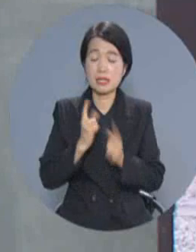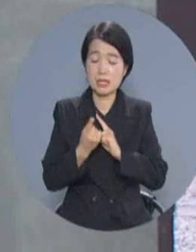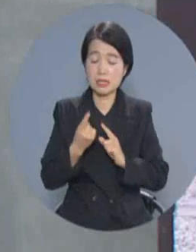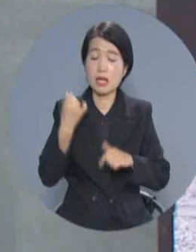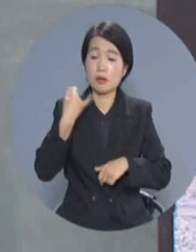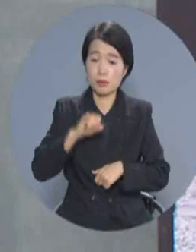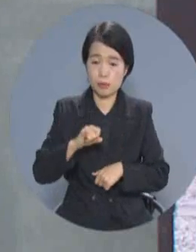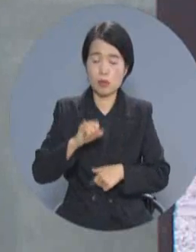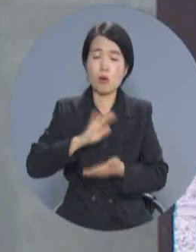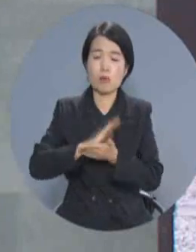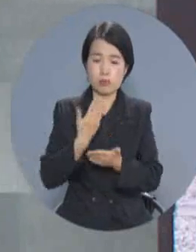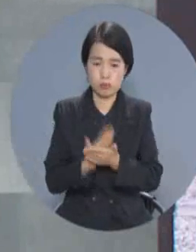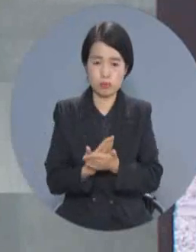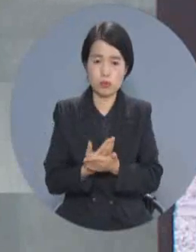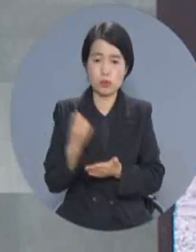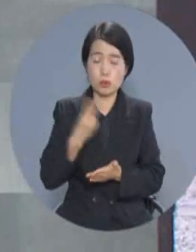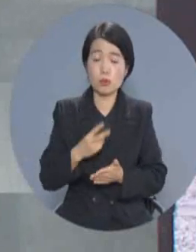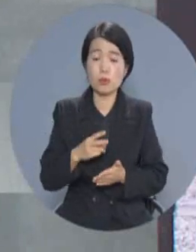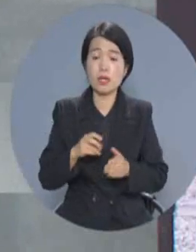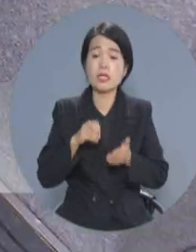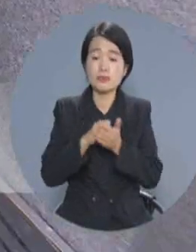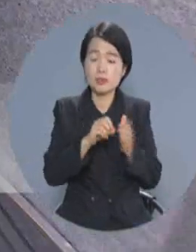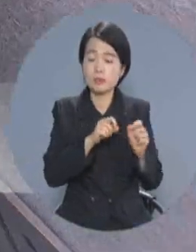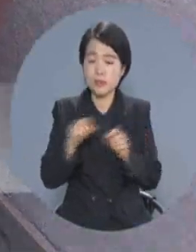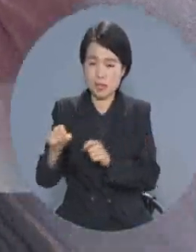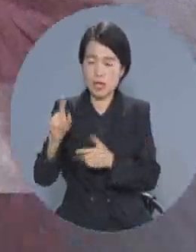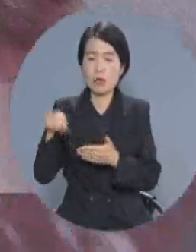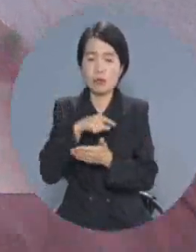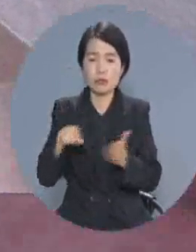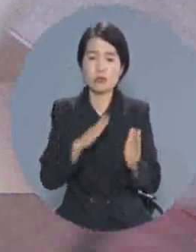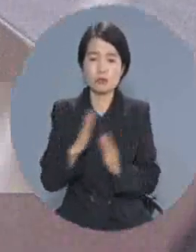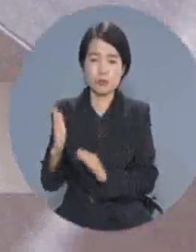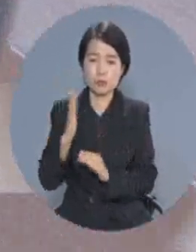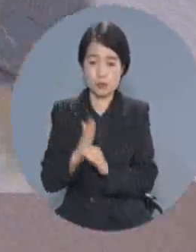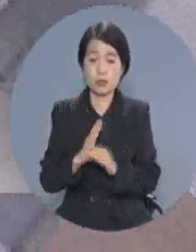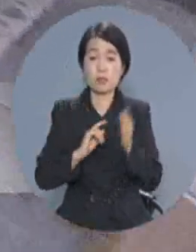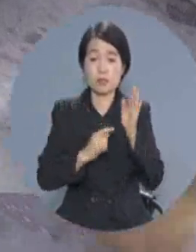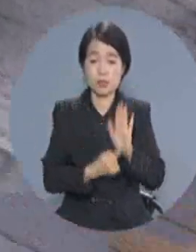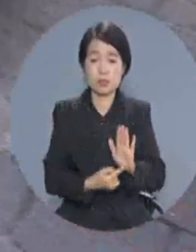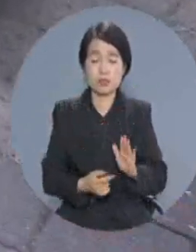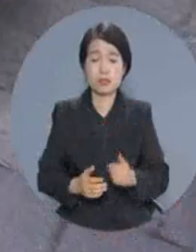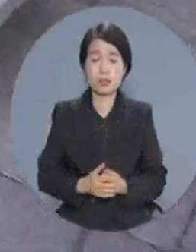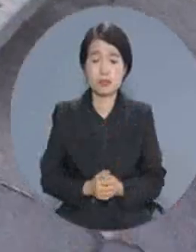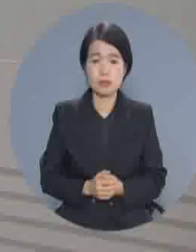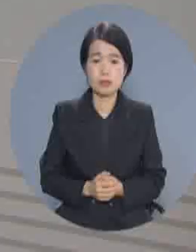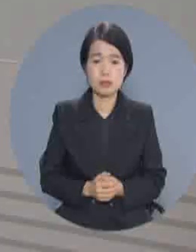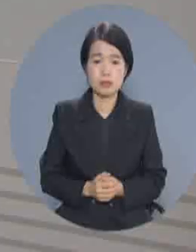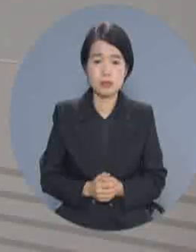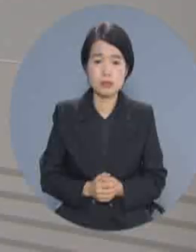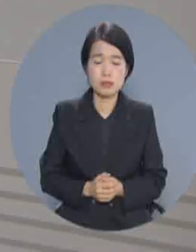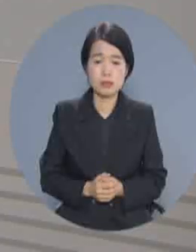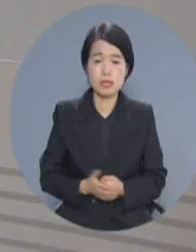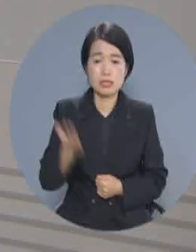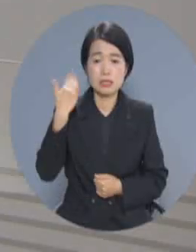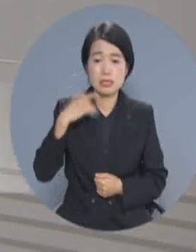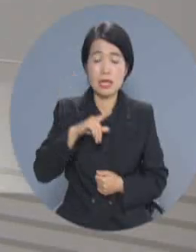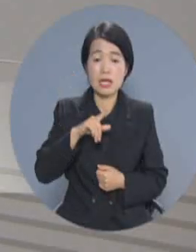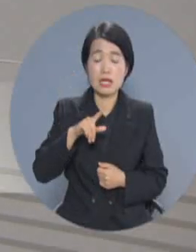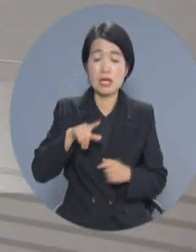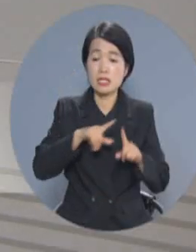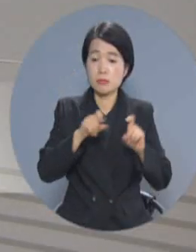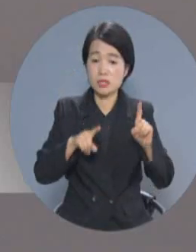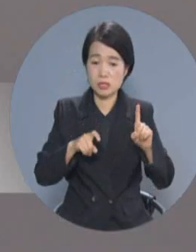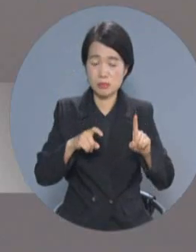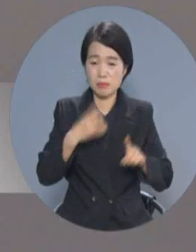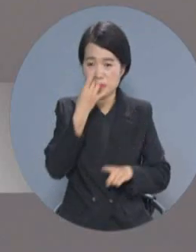하자가 있는 곳은 보수하고 입주 지연에 따른 보상도 준비하고 있다고 밝혔습니다. 지난 11일 무작위